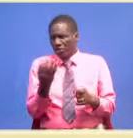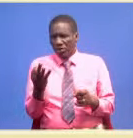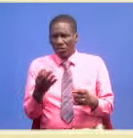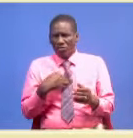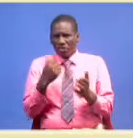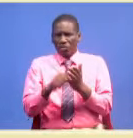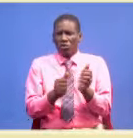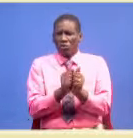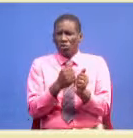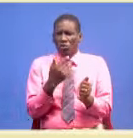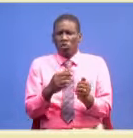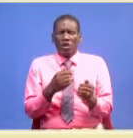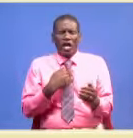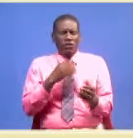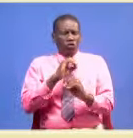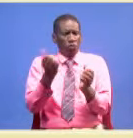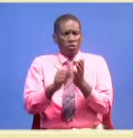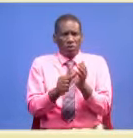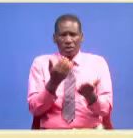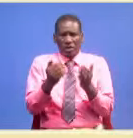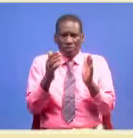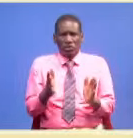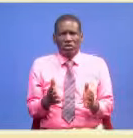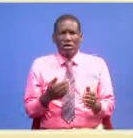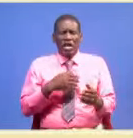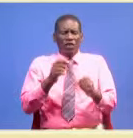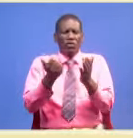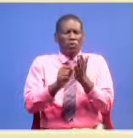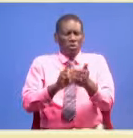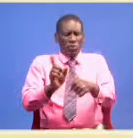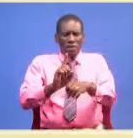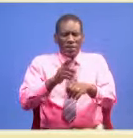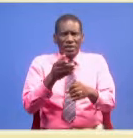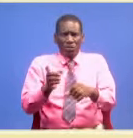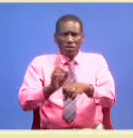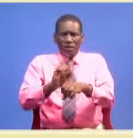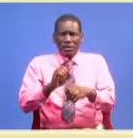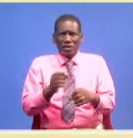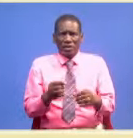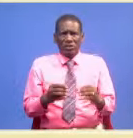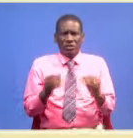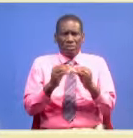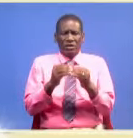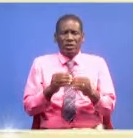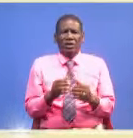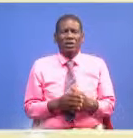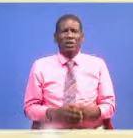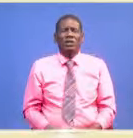have a problem with anybody. I have a problem with the minutes. Okay. The minutes.